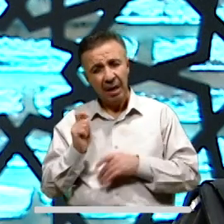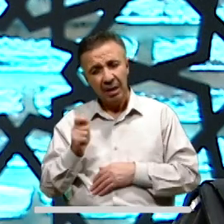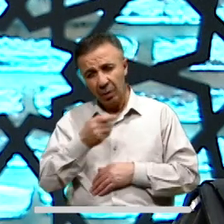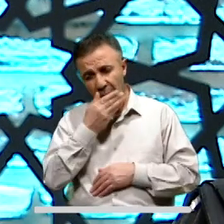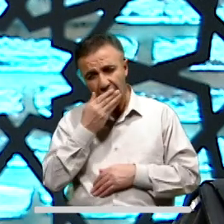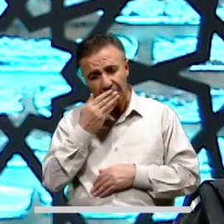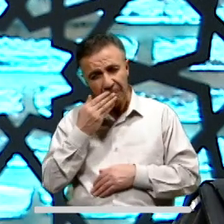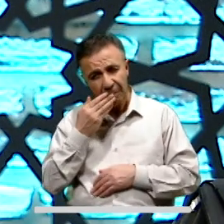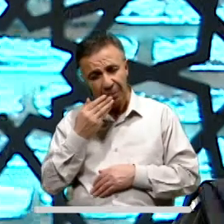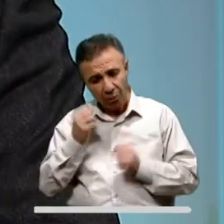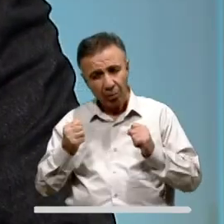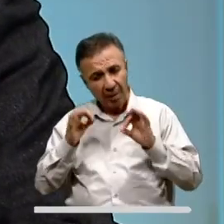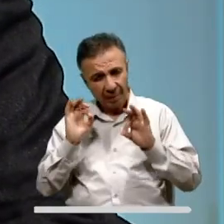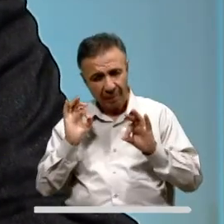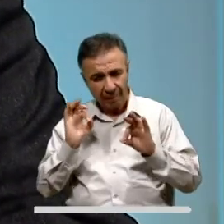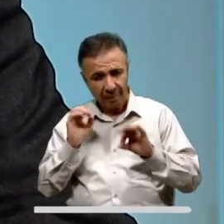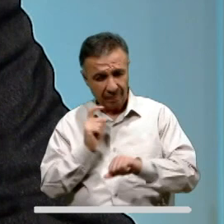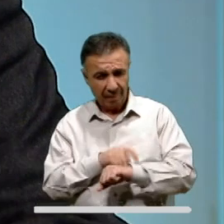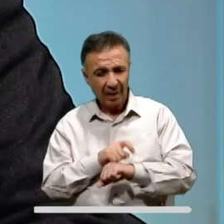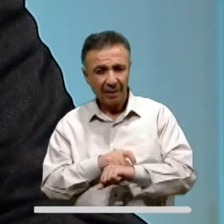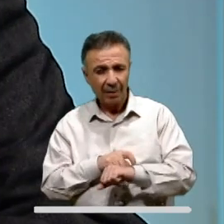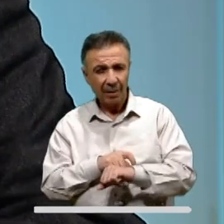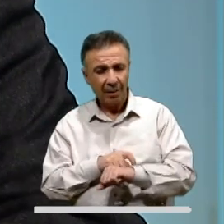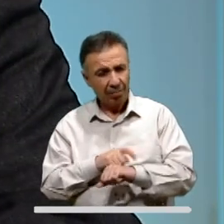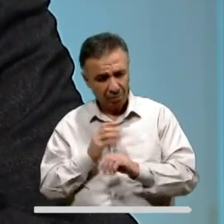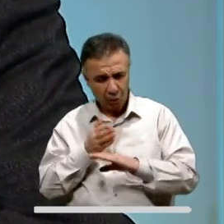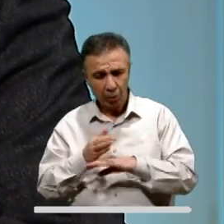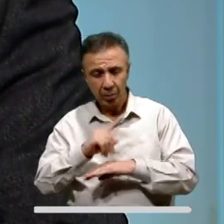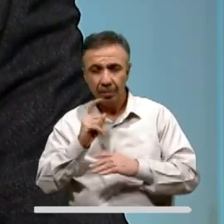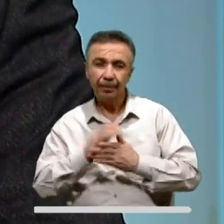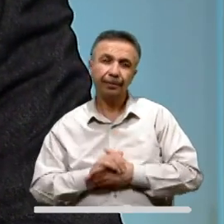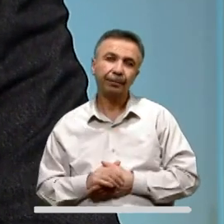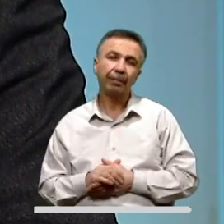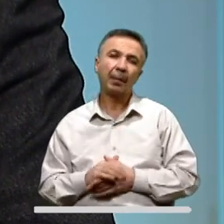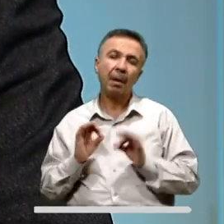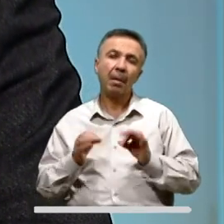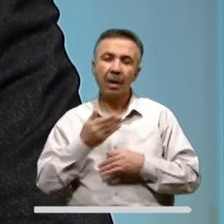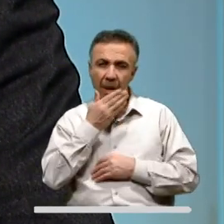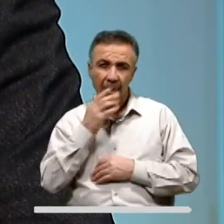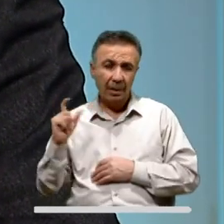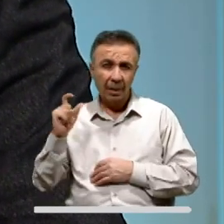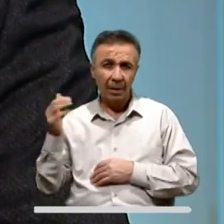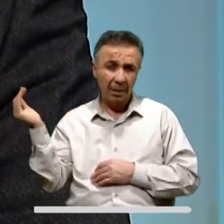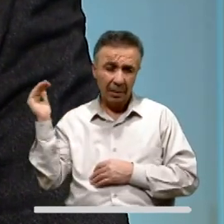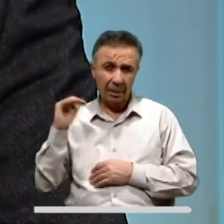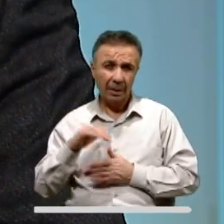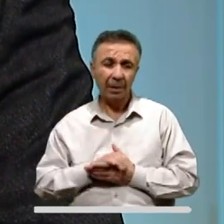Hayırlı Ramazanlar diliyorum demiş. Allah razı olsun kardeşimizden. Her Ramazan geldi mi